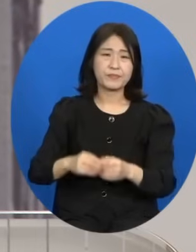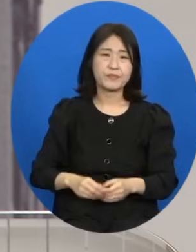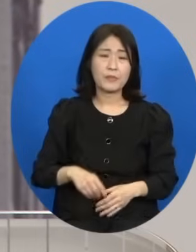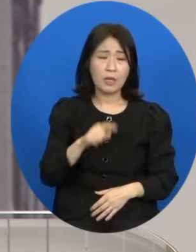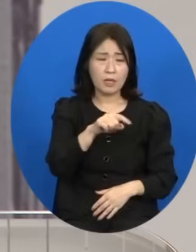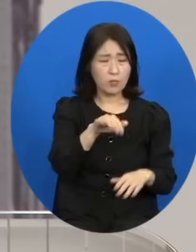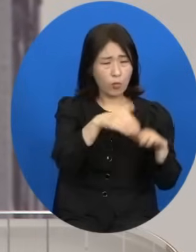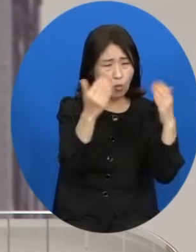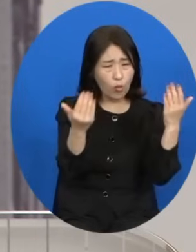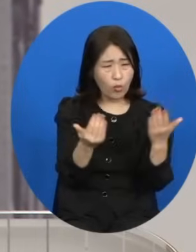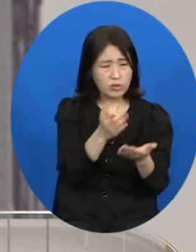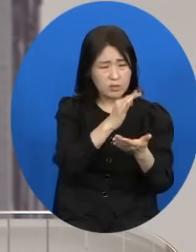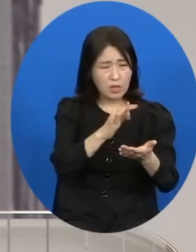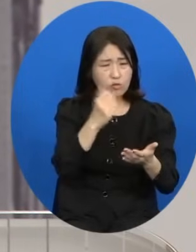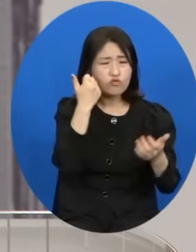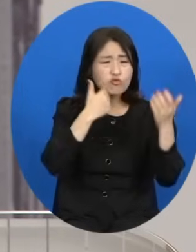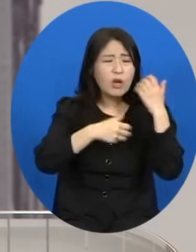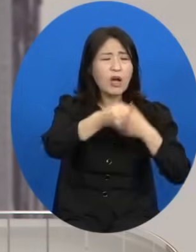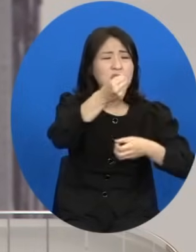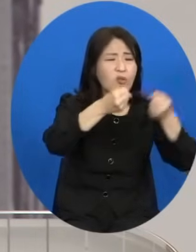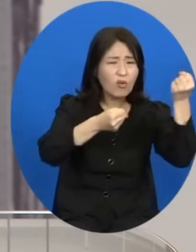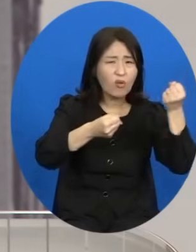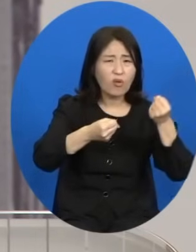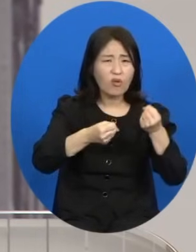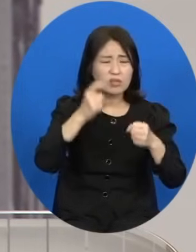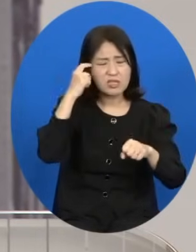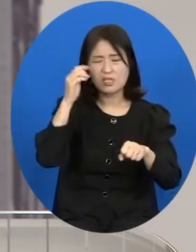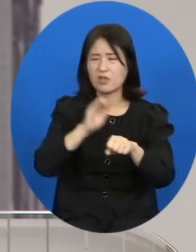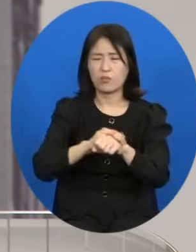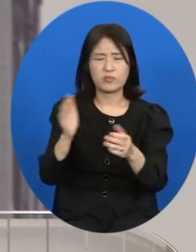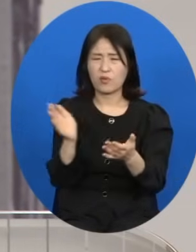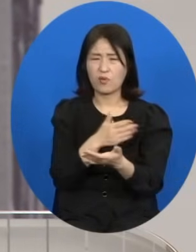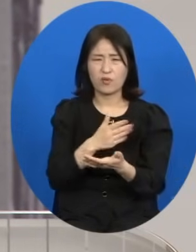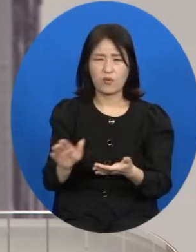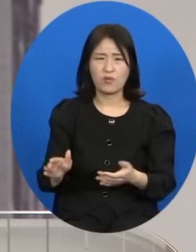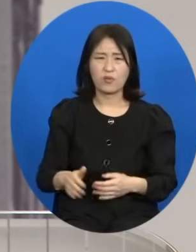하나님 얘기 하시잖아요 이것도 똑같은 얘기 지혜가 없다는